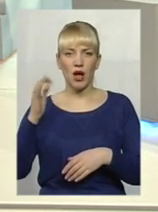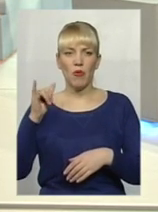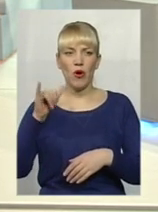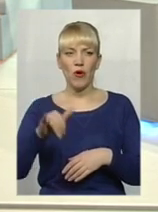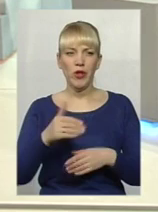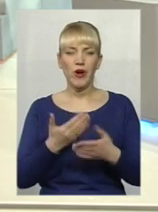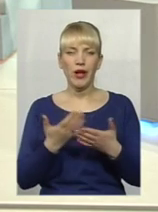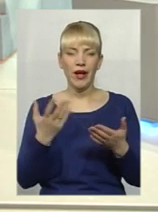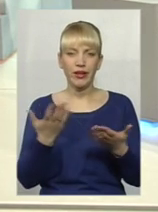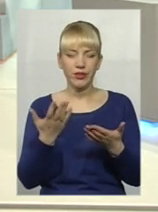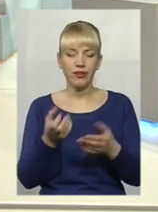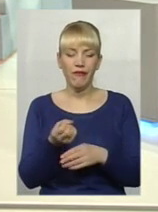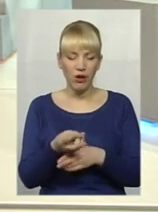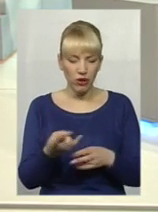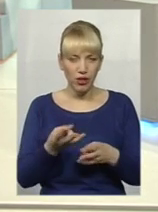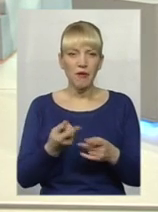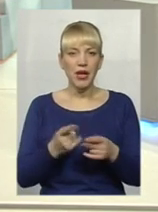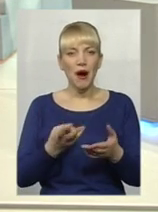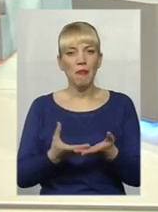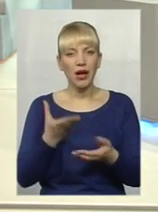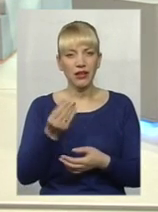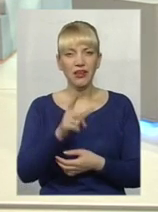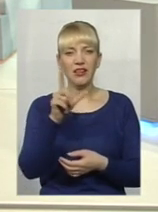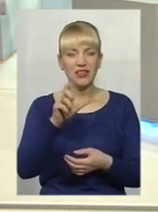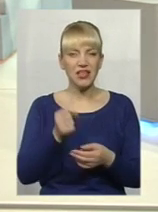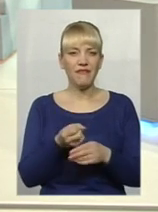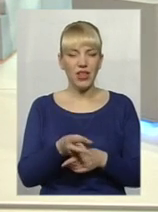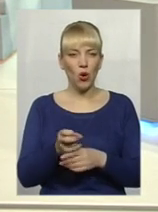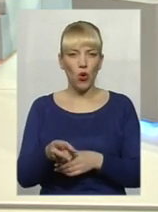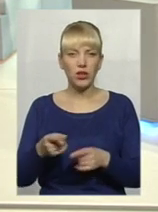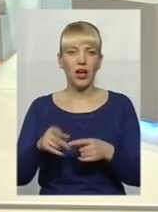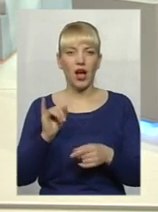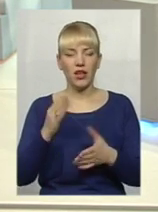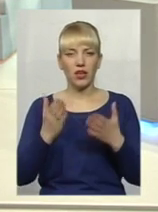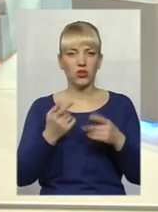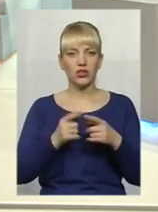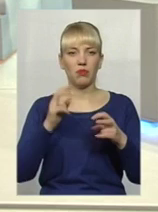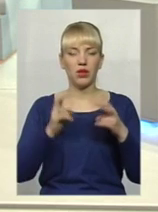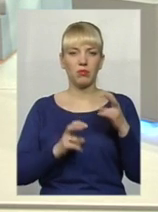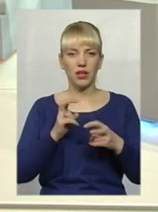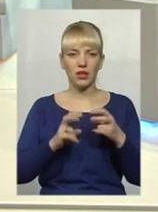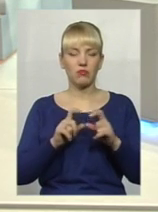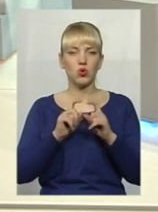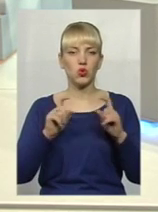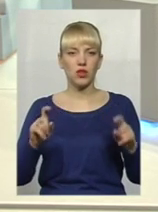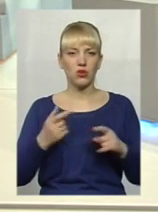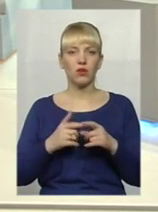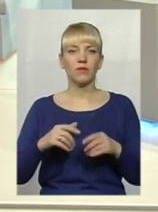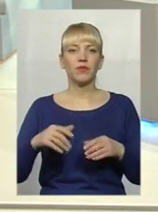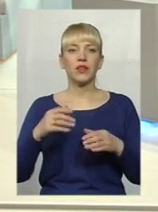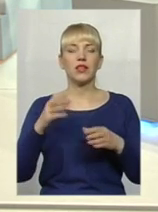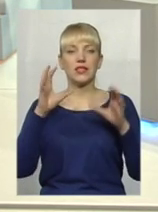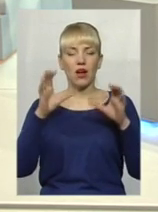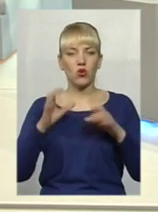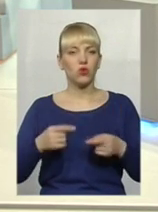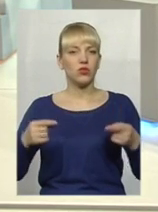якийсь відход, значить він має сплатити за цей відход. І якщо це з підприємствами, установами всіх форм власності законодавчо врегульовано чітко,